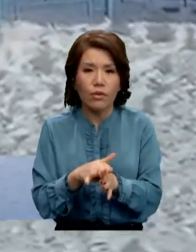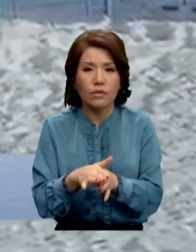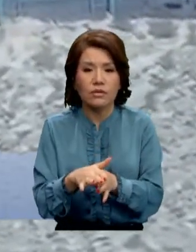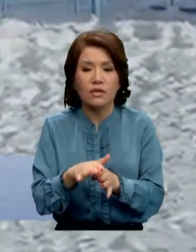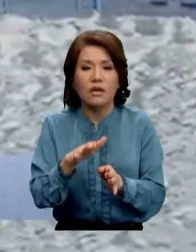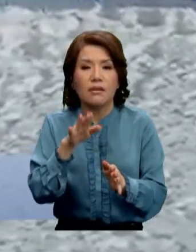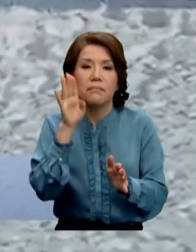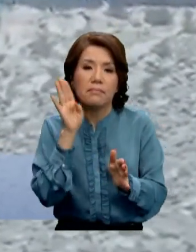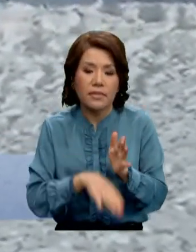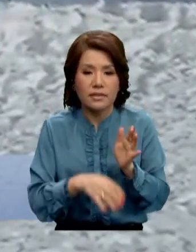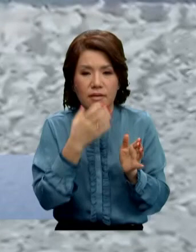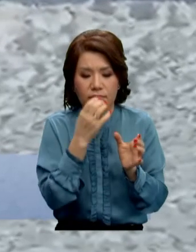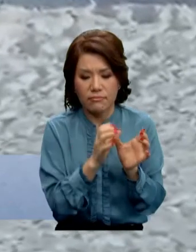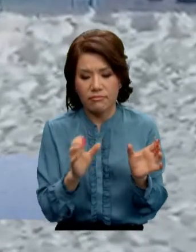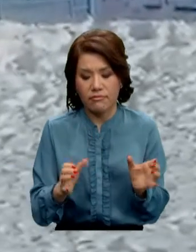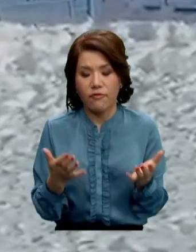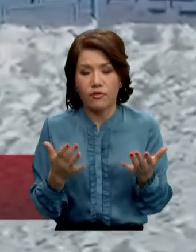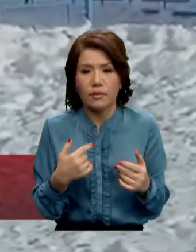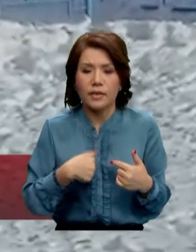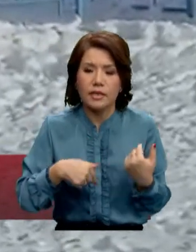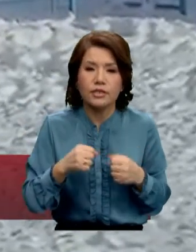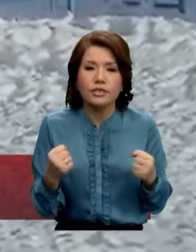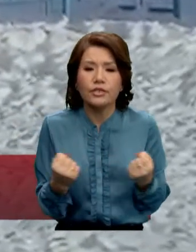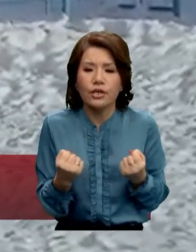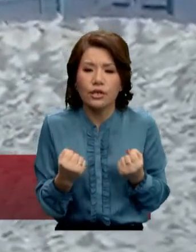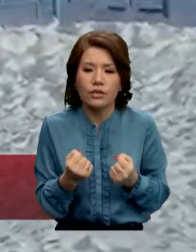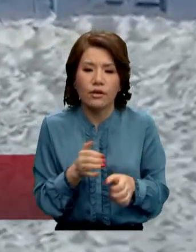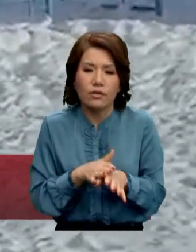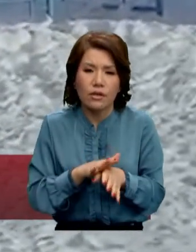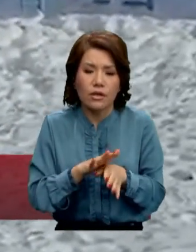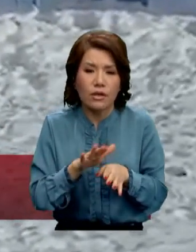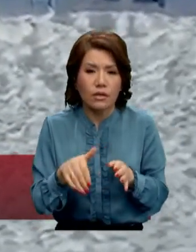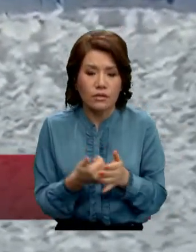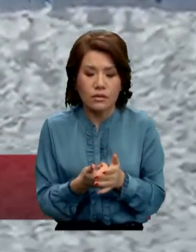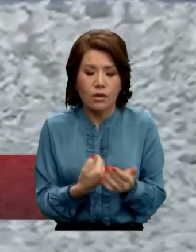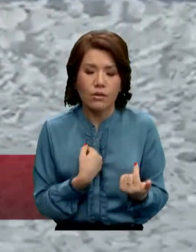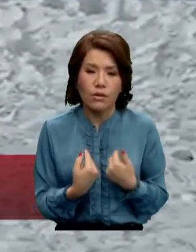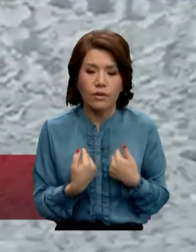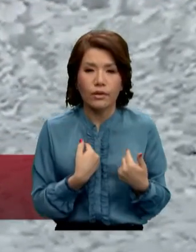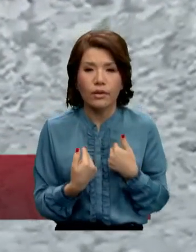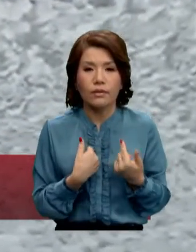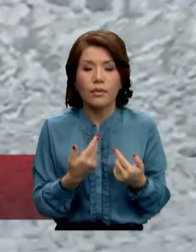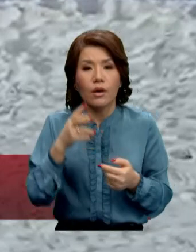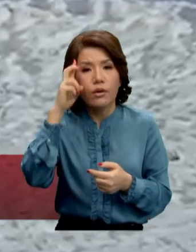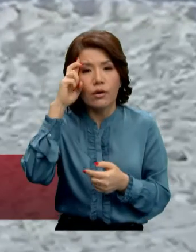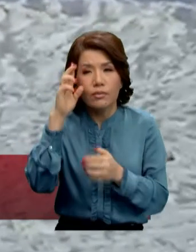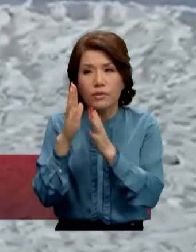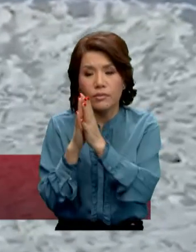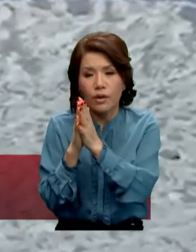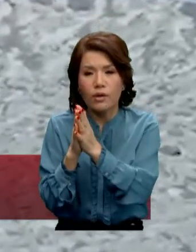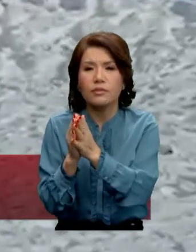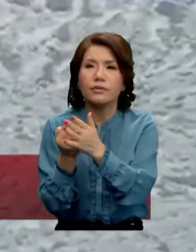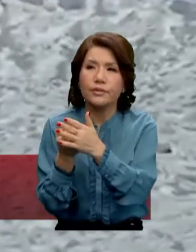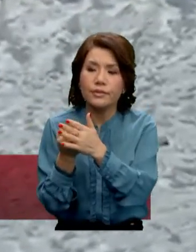без отопления. Мы замерзаем. Бүгінгі күн қала түгелдей жылусыз. Біз әбден қатып қалдық. Үкіметтен көмек